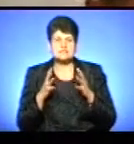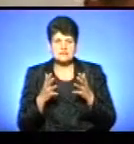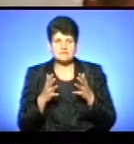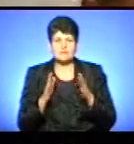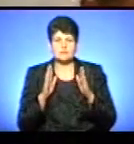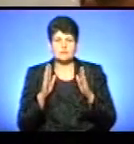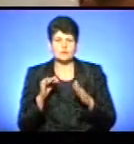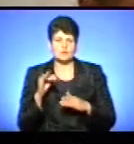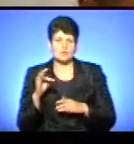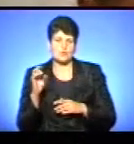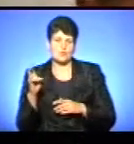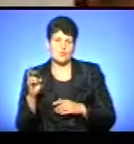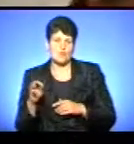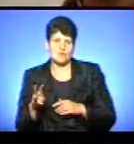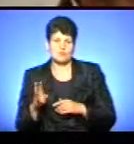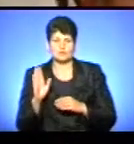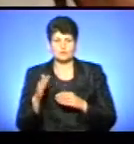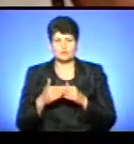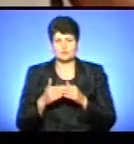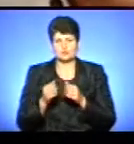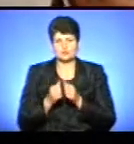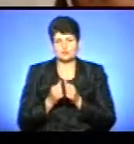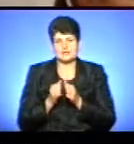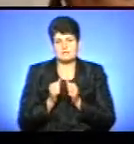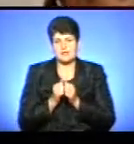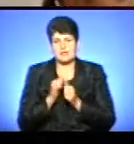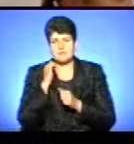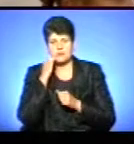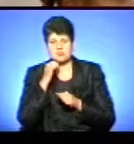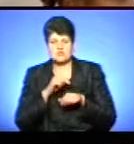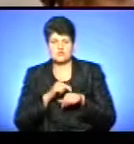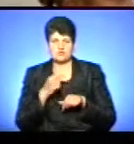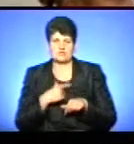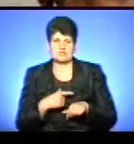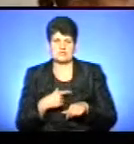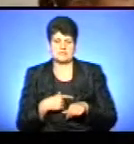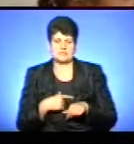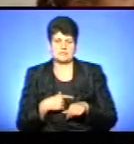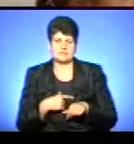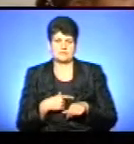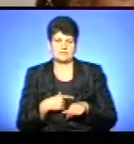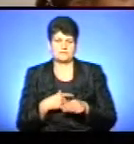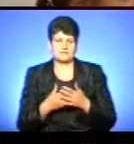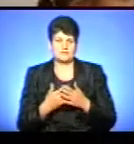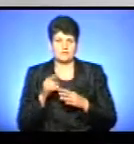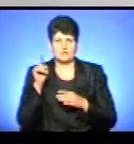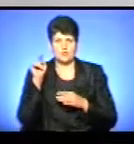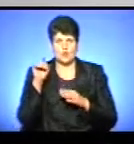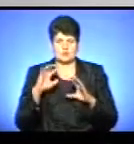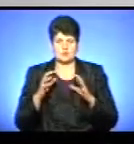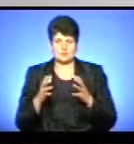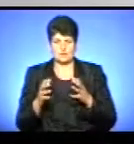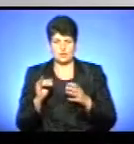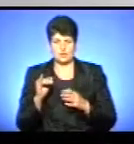Юрком, бути біля тої бабусі і відчувати себе ніби в тому світі.